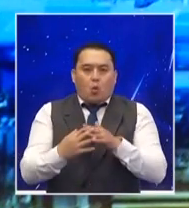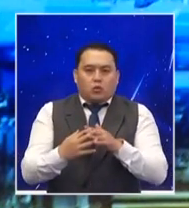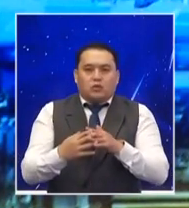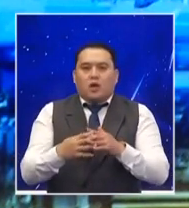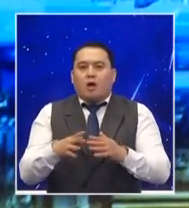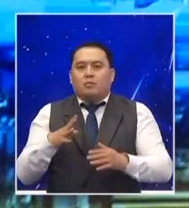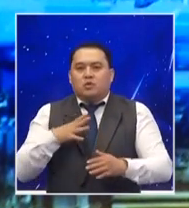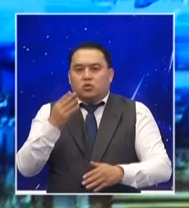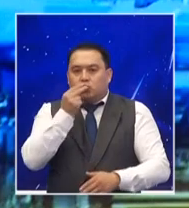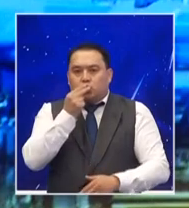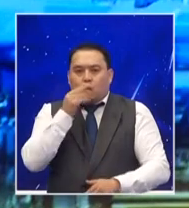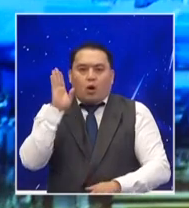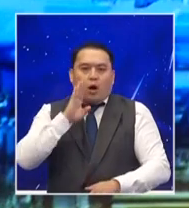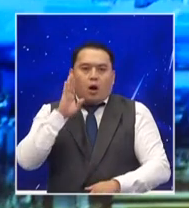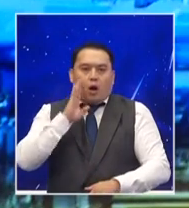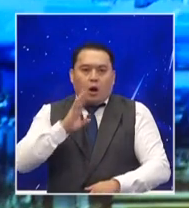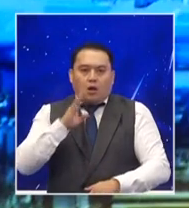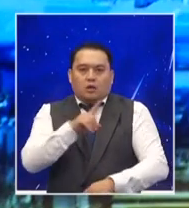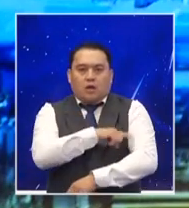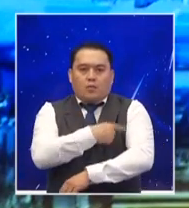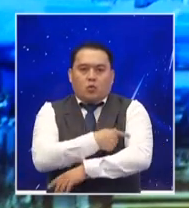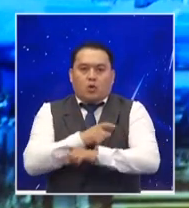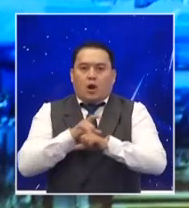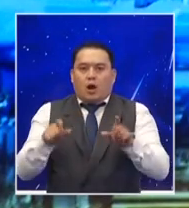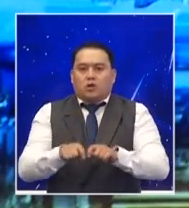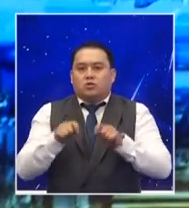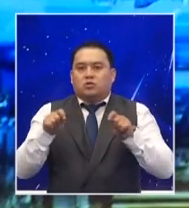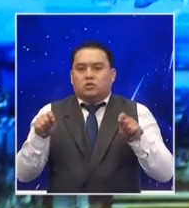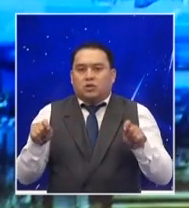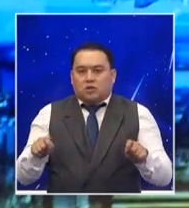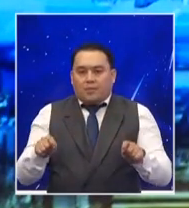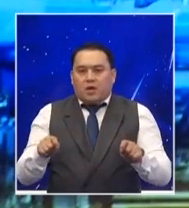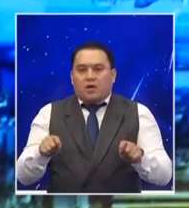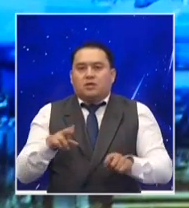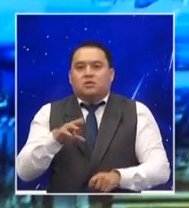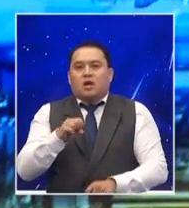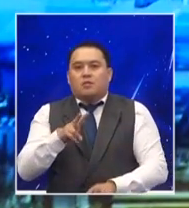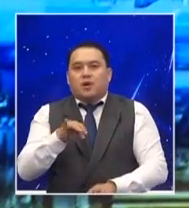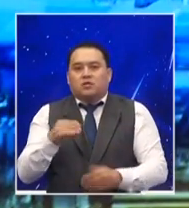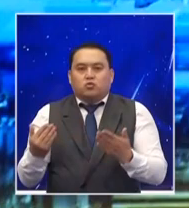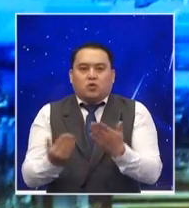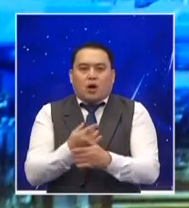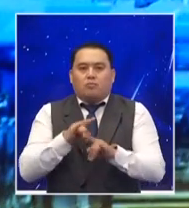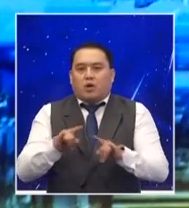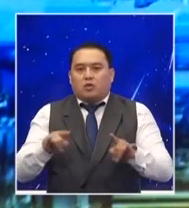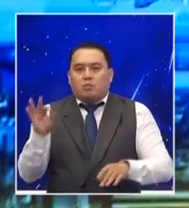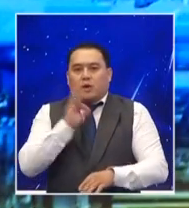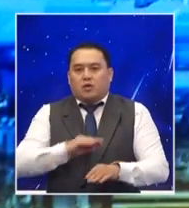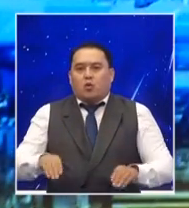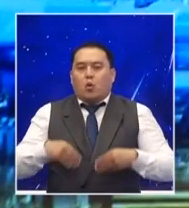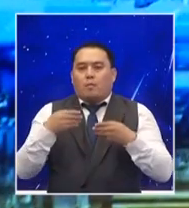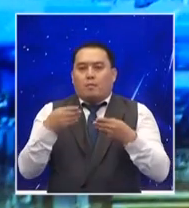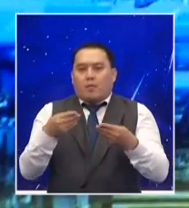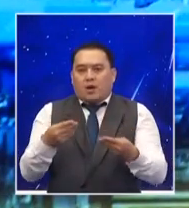көптен күткен ауыз су жетсе, қақпақта дәрігерлік амбулатория ғимараты ашылды. Ал Сарбастауда су жаңа балабақша пайдалануға беріліп,